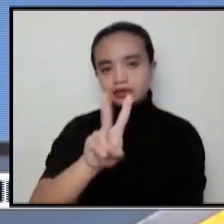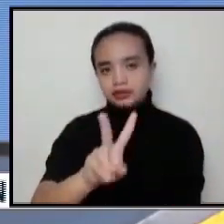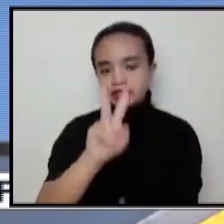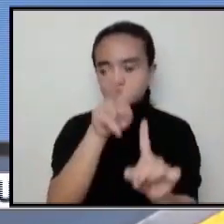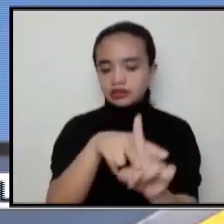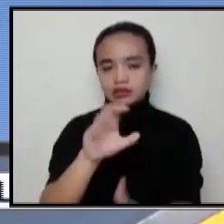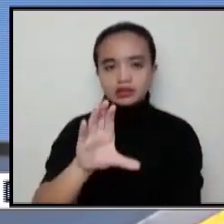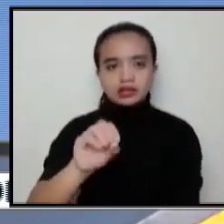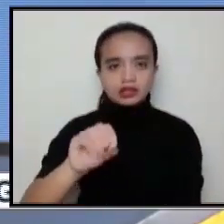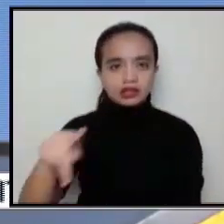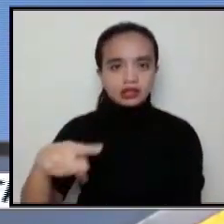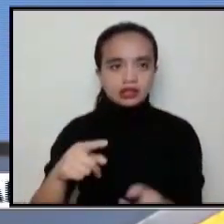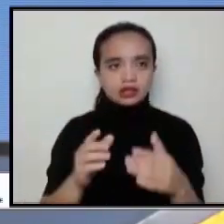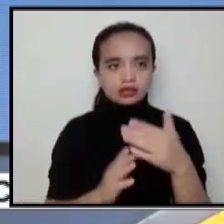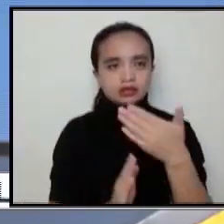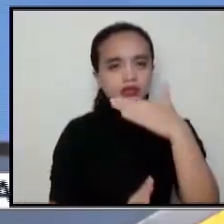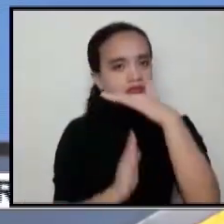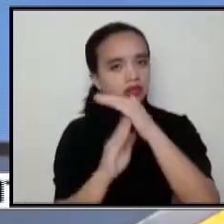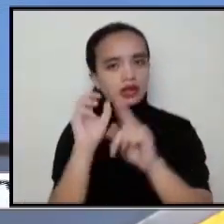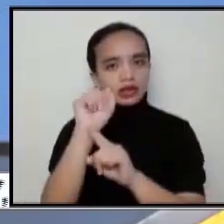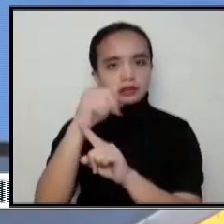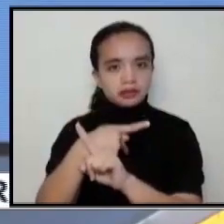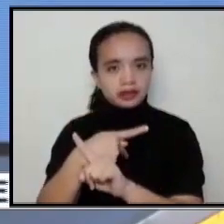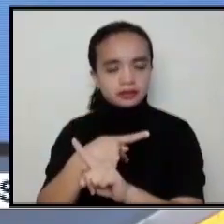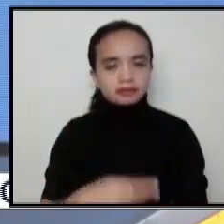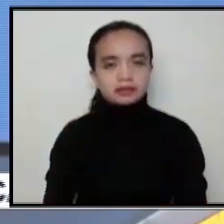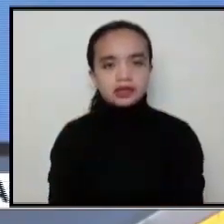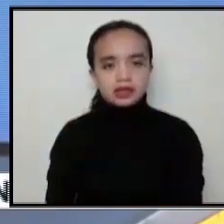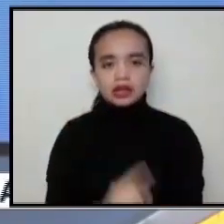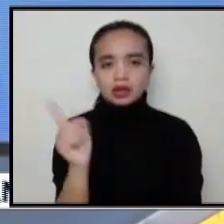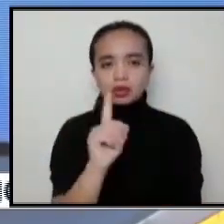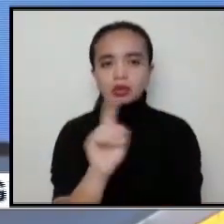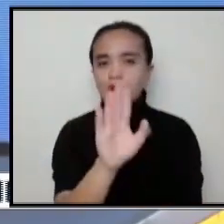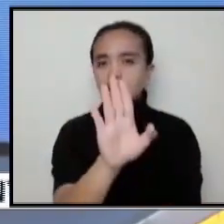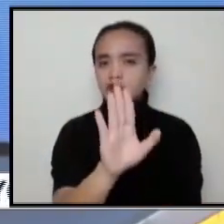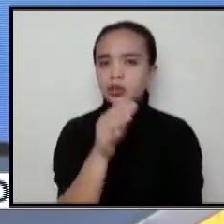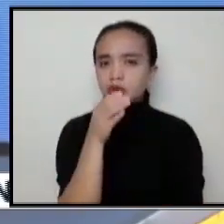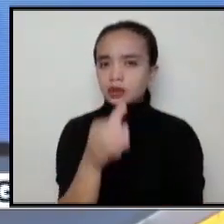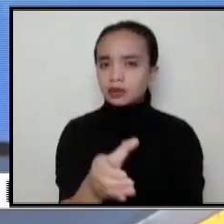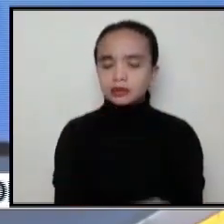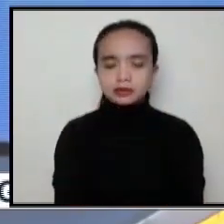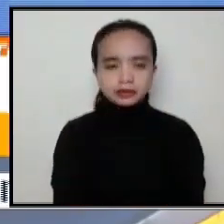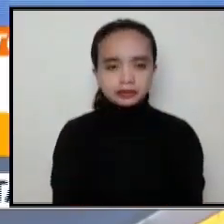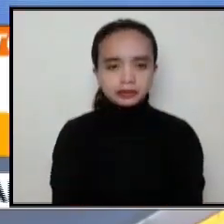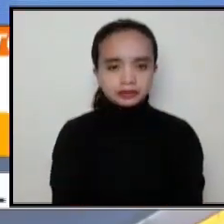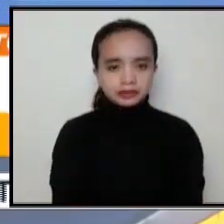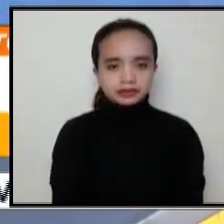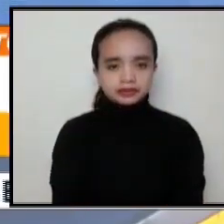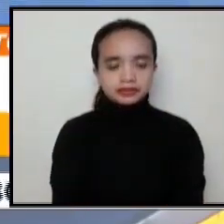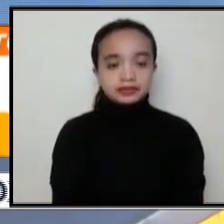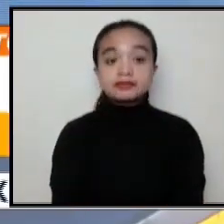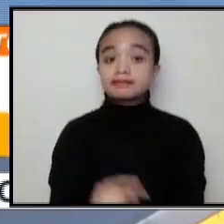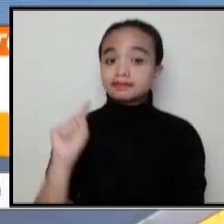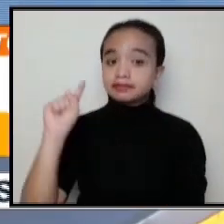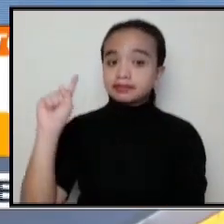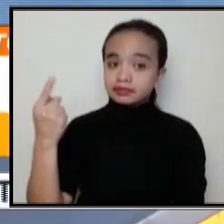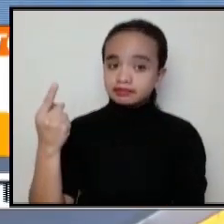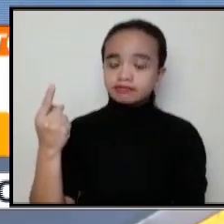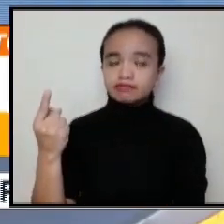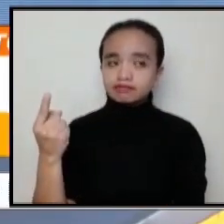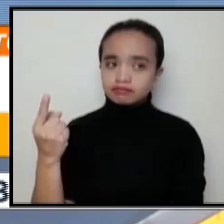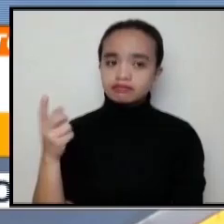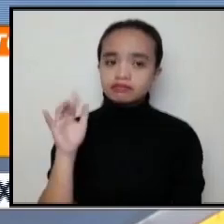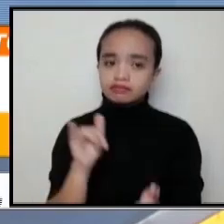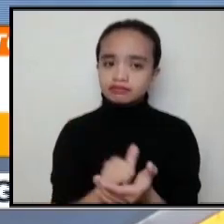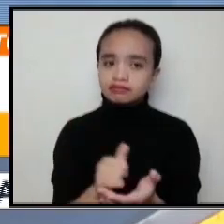sa buwan ng Abril. Ano po ang inyong reaction ukol dito? Unang-una, yan ang naging rekomendasyon